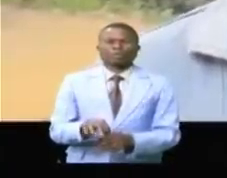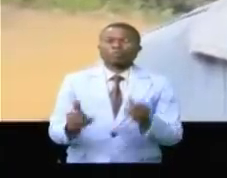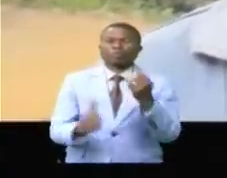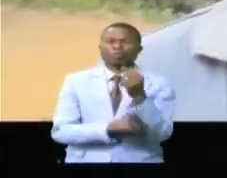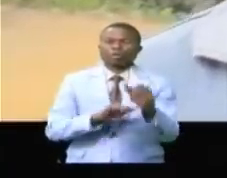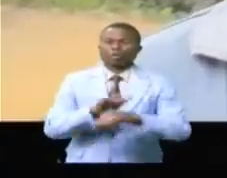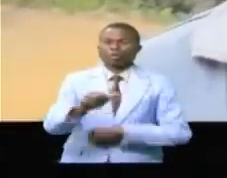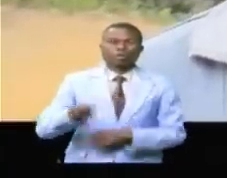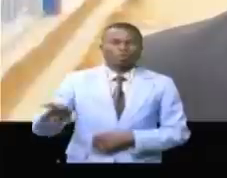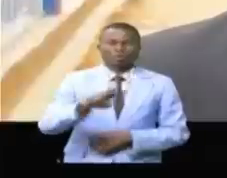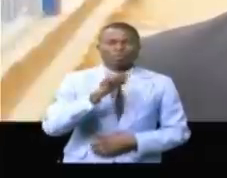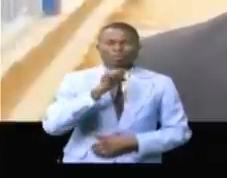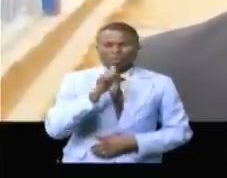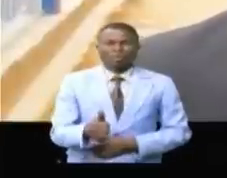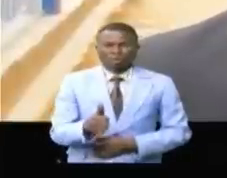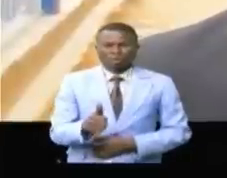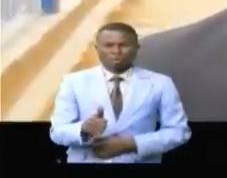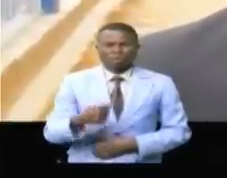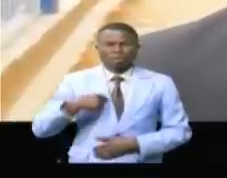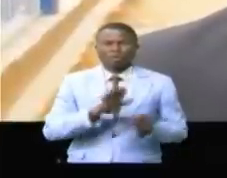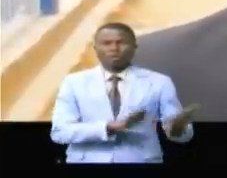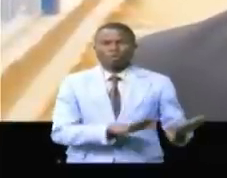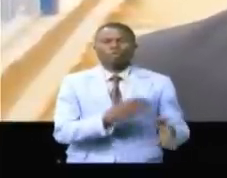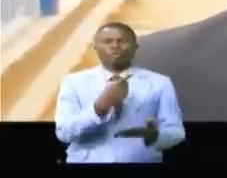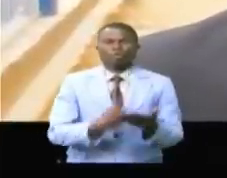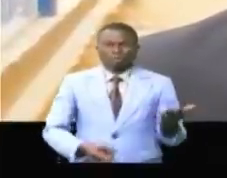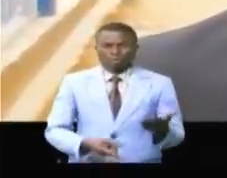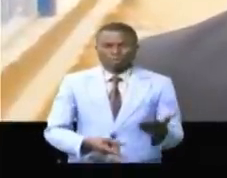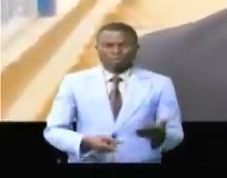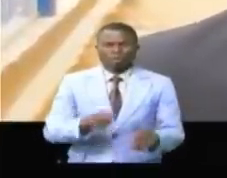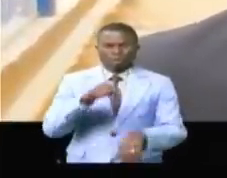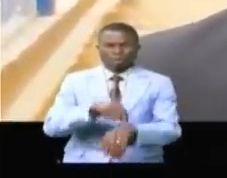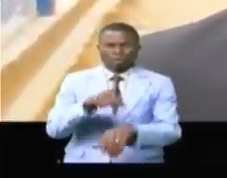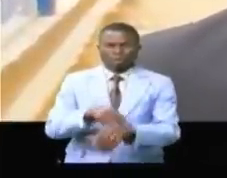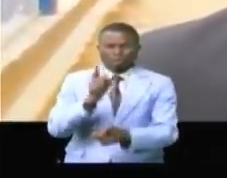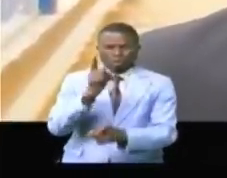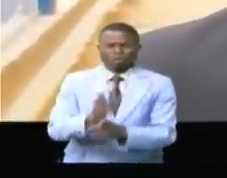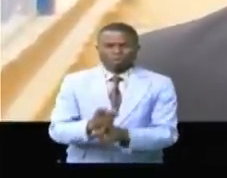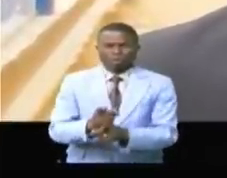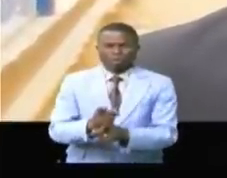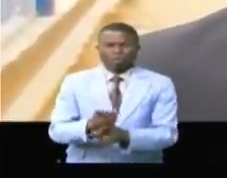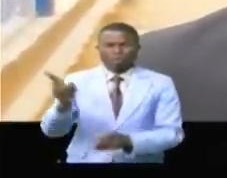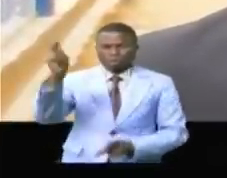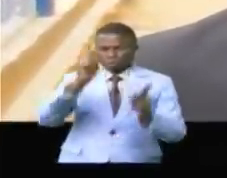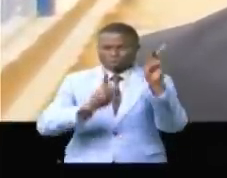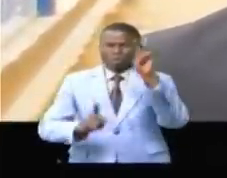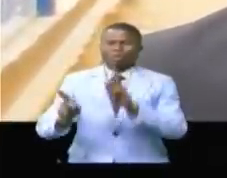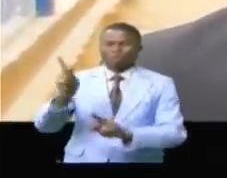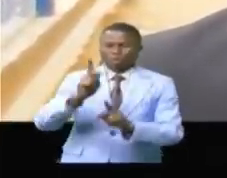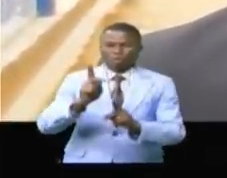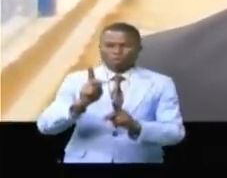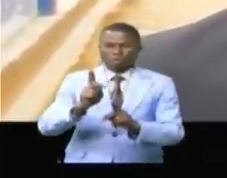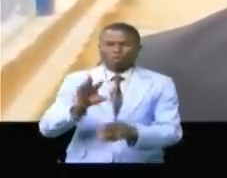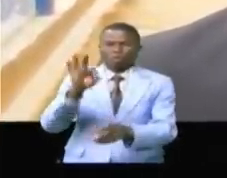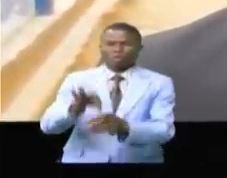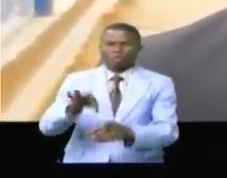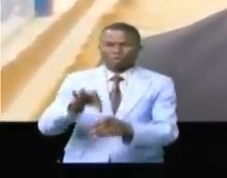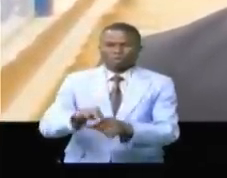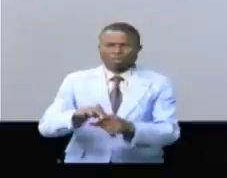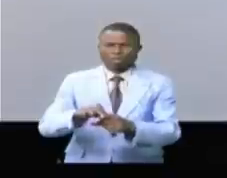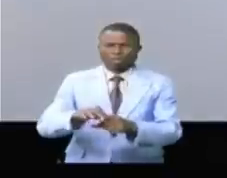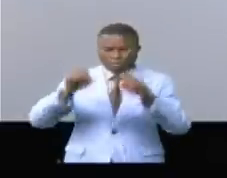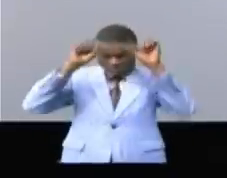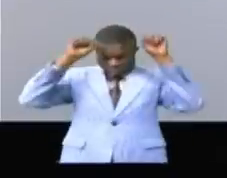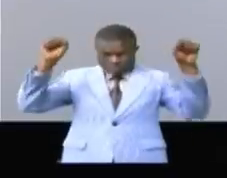personne ne vous trompe. C'est que nous attendons la date où la population va élire leurs